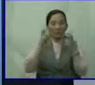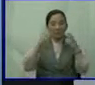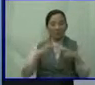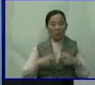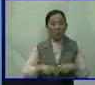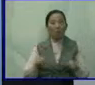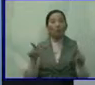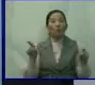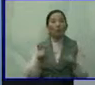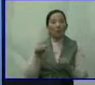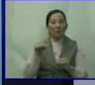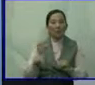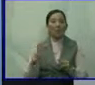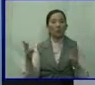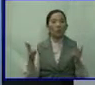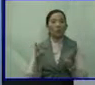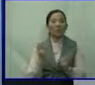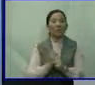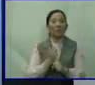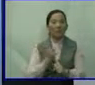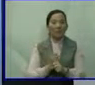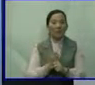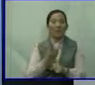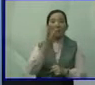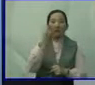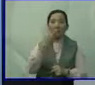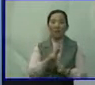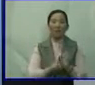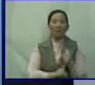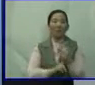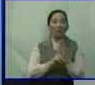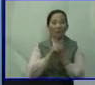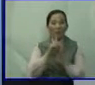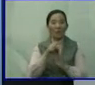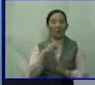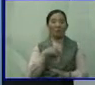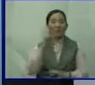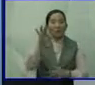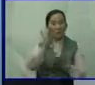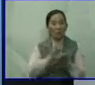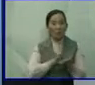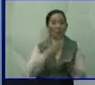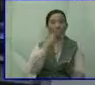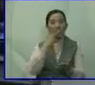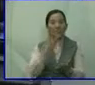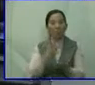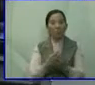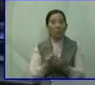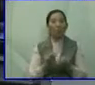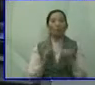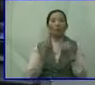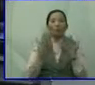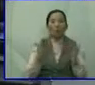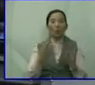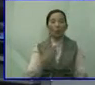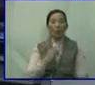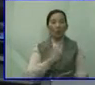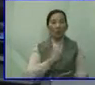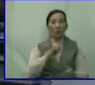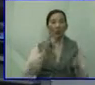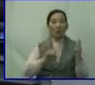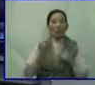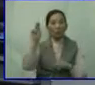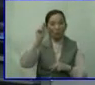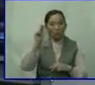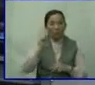нам здесь нужно сделать? Для начала мы сразу посмотрим, да, сколько у нас учеников